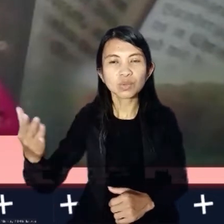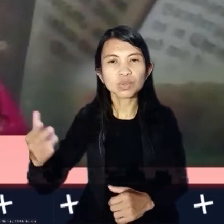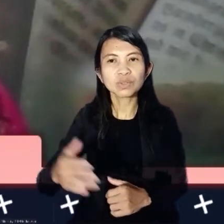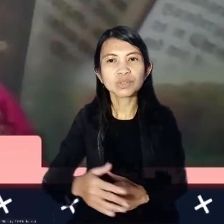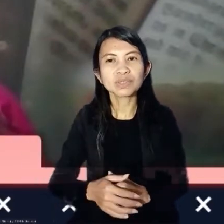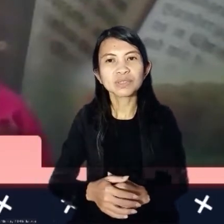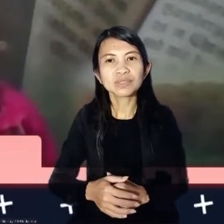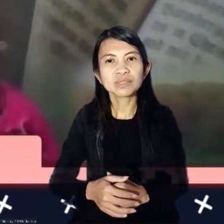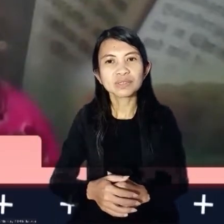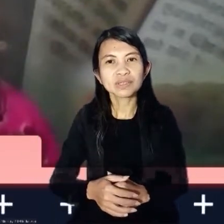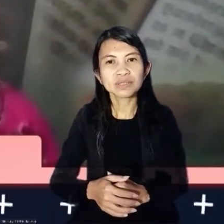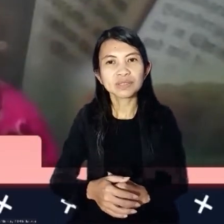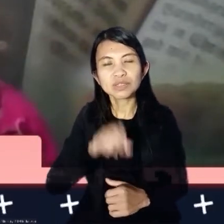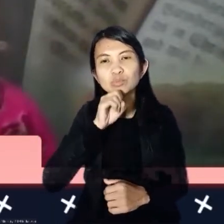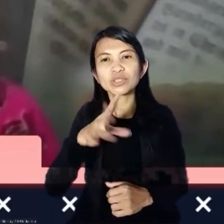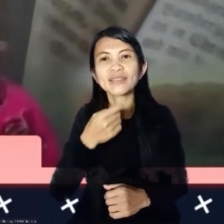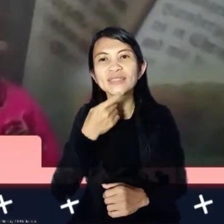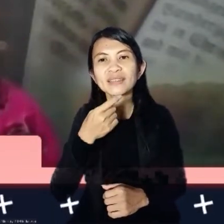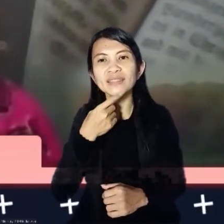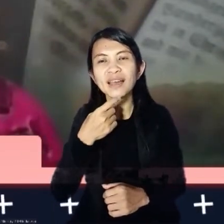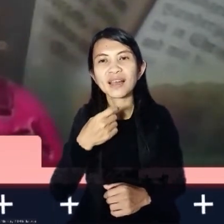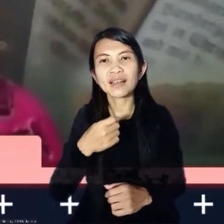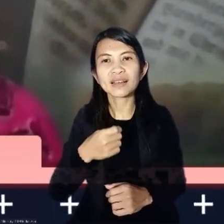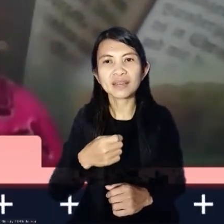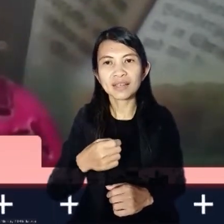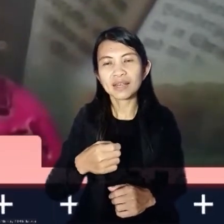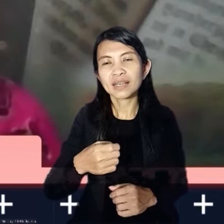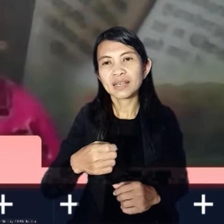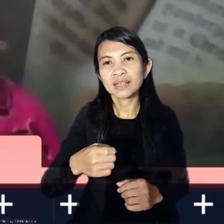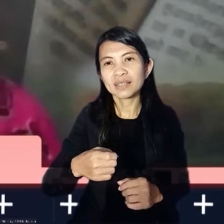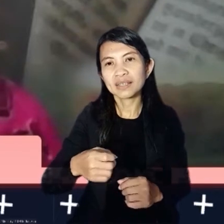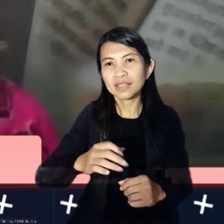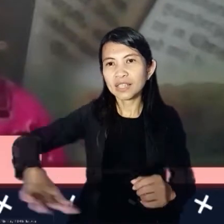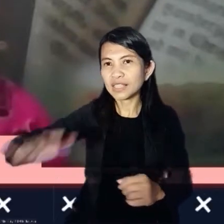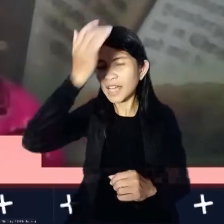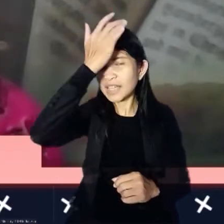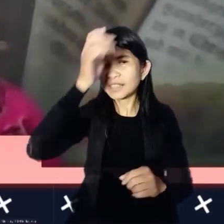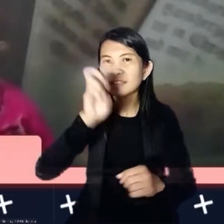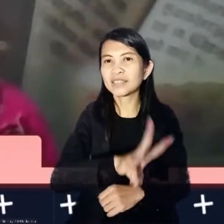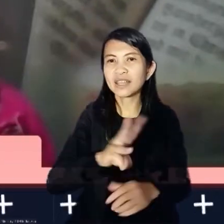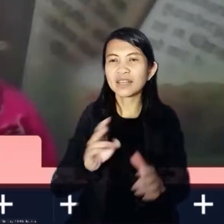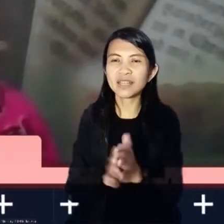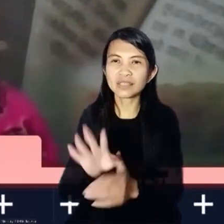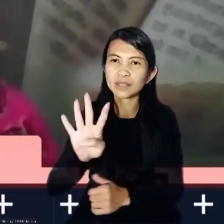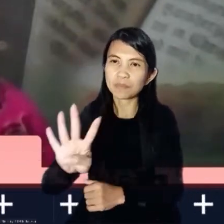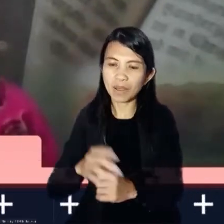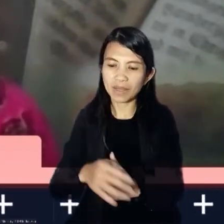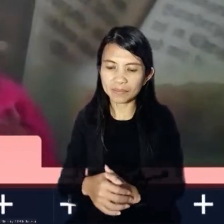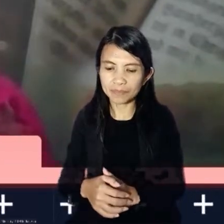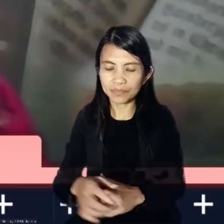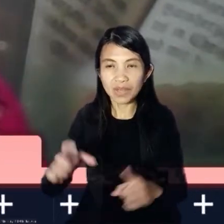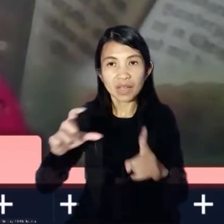kemudian kerajaan yang keempat dan yang sendiri ada pada kerajaan babilon kerajaan dimana